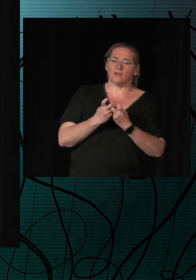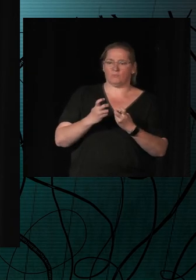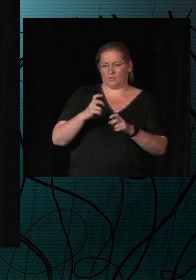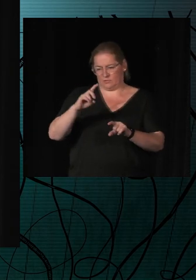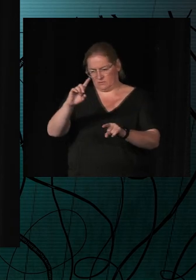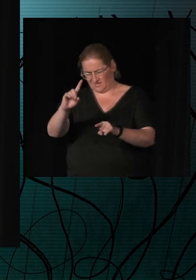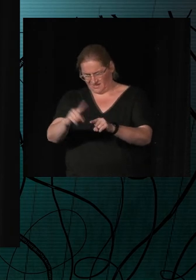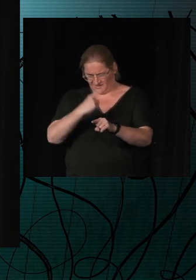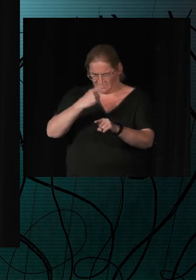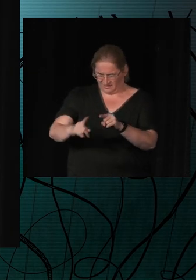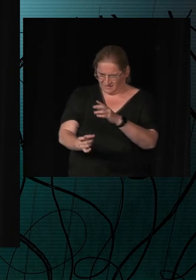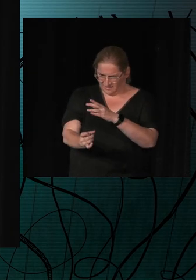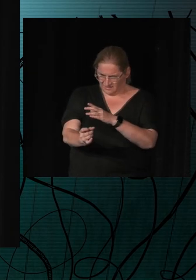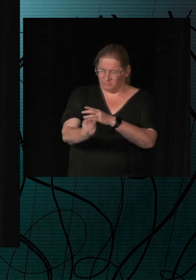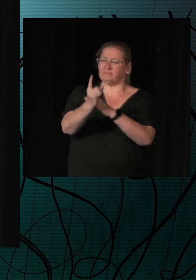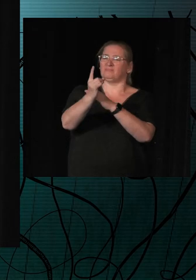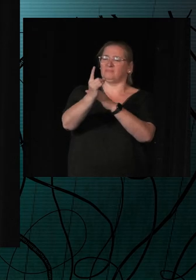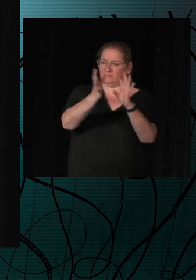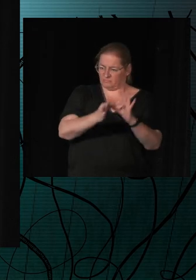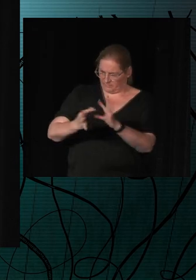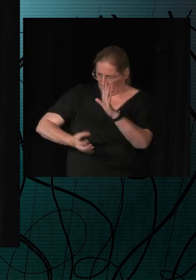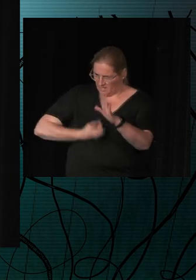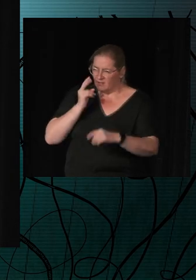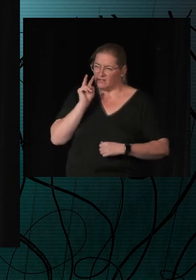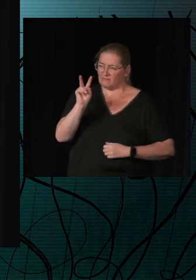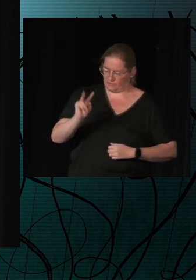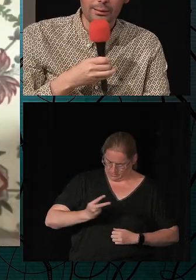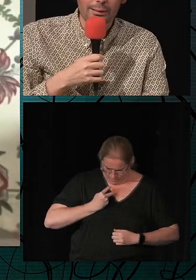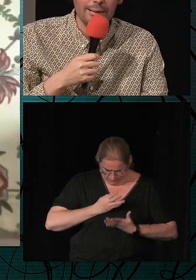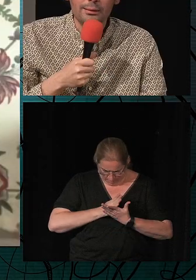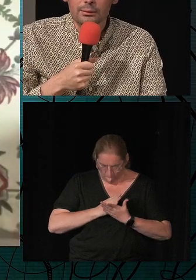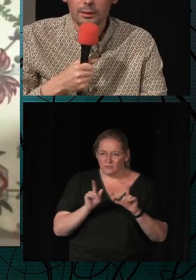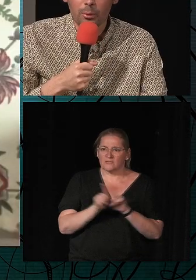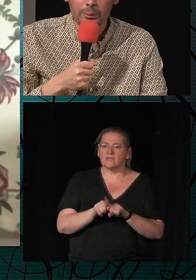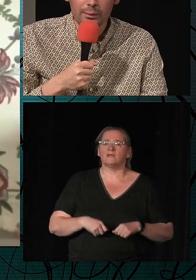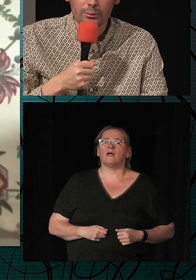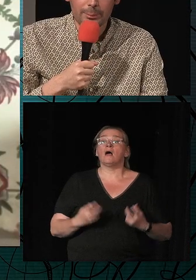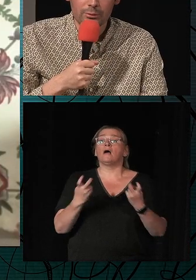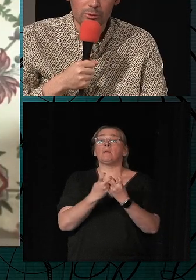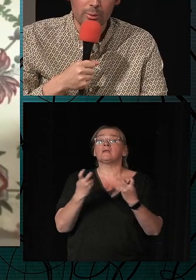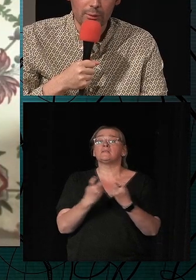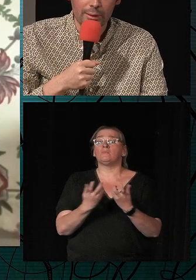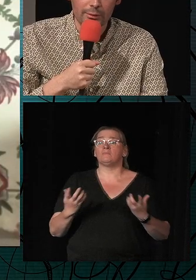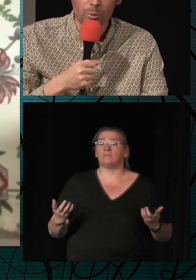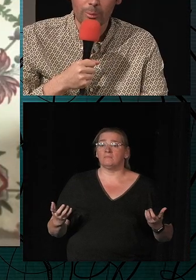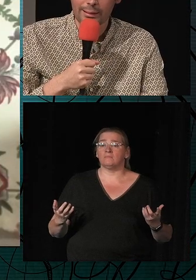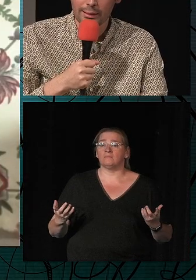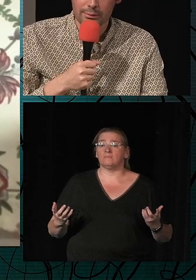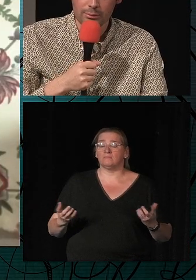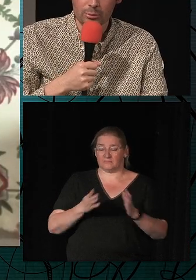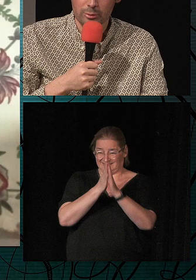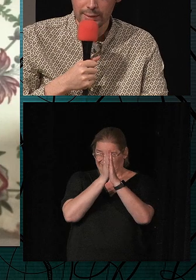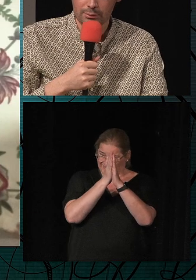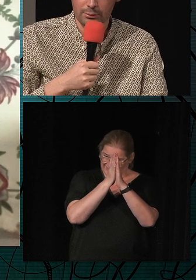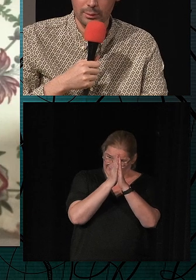l'art au fond quand regarde un jeu de rur en streaming quelle est l'identité première de la personne justement qui regarde est-ce qu'on peut parler